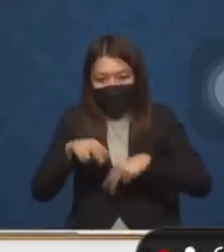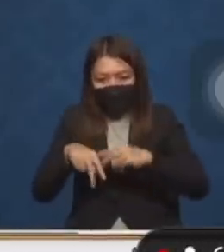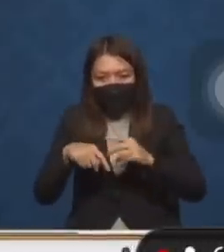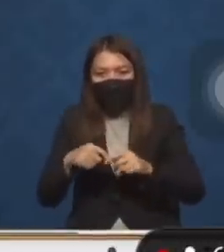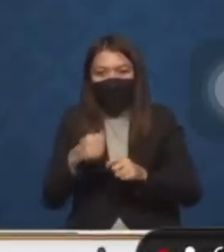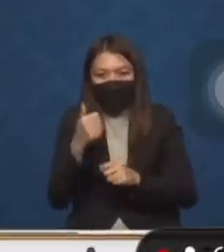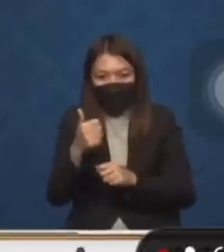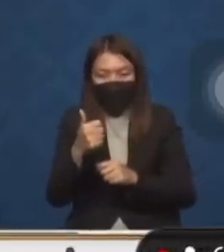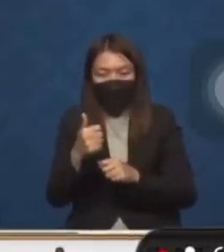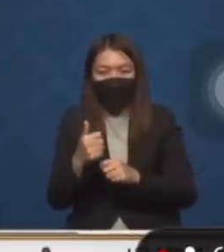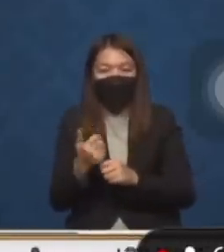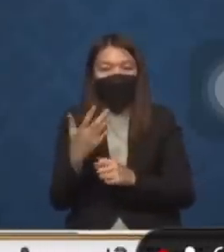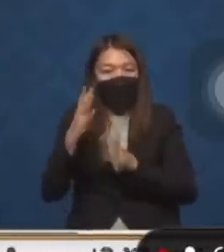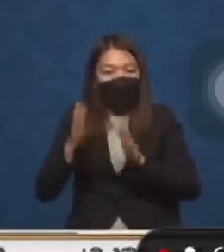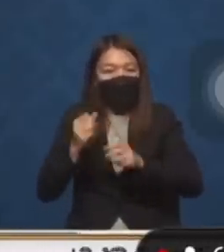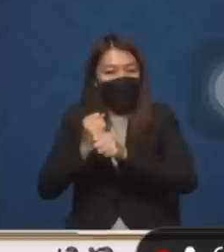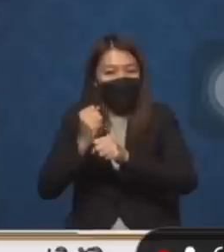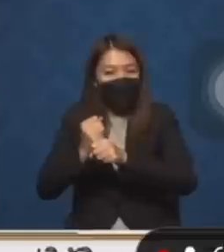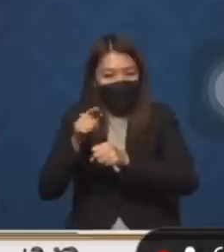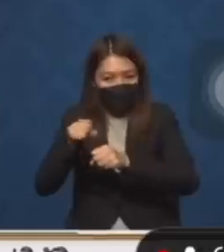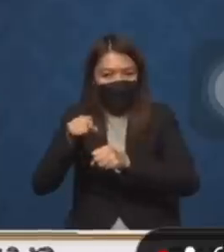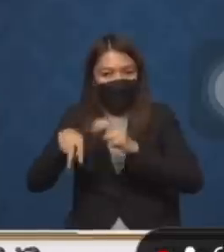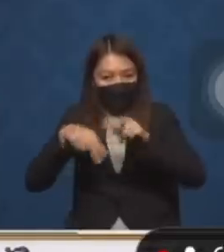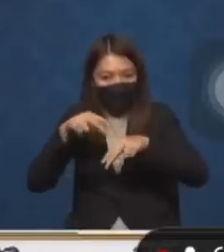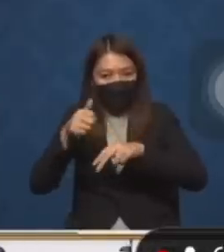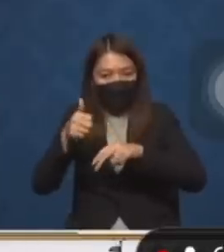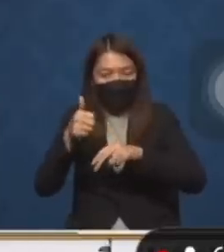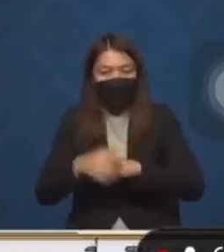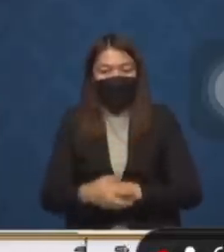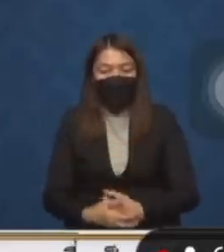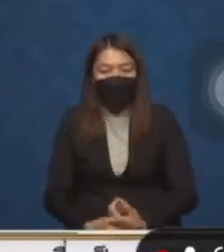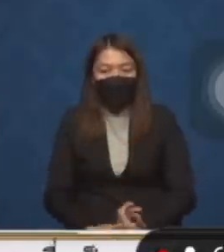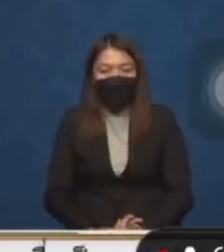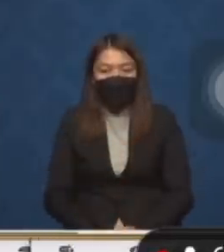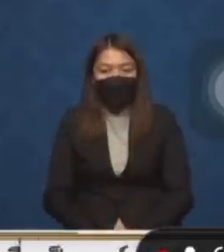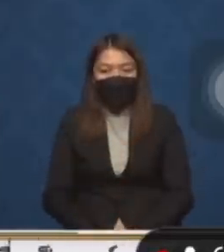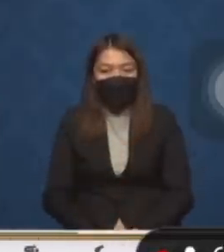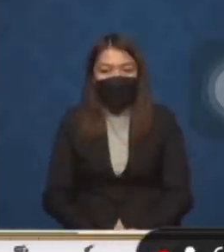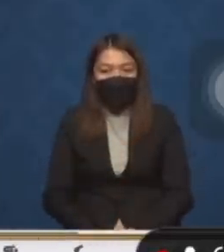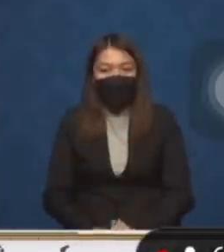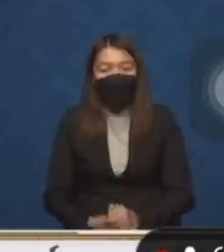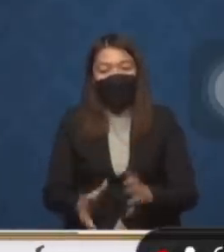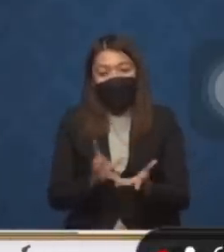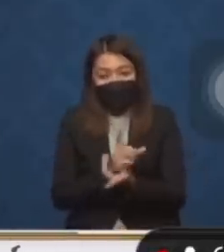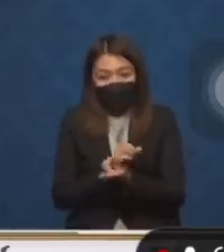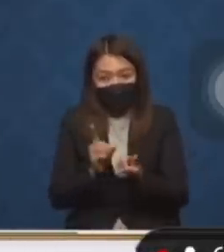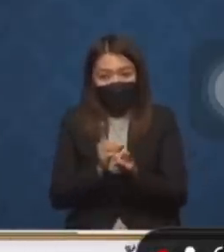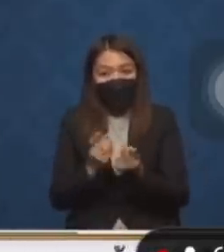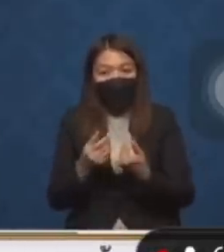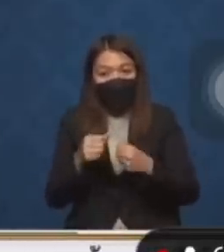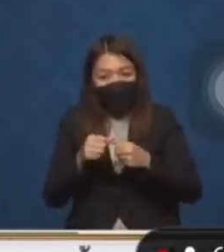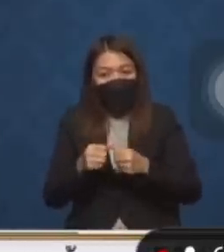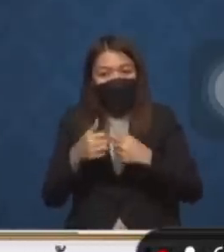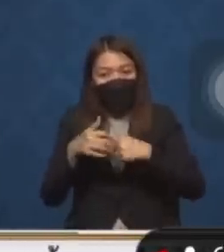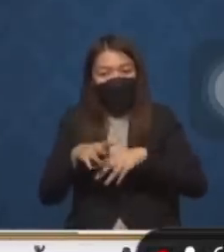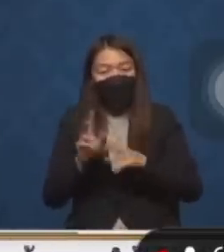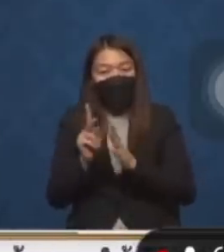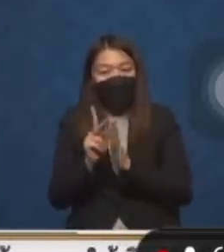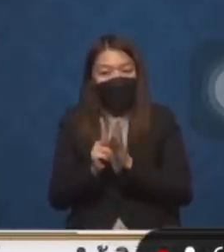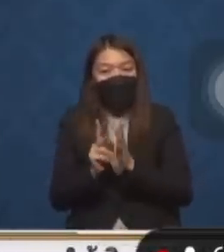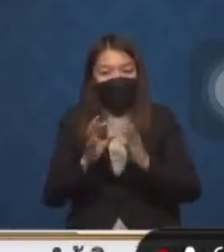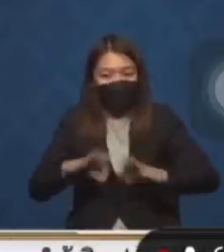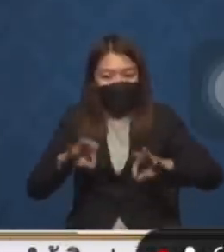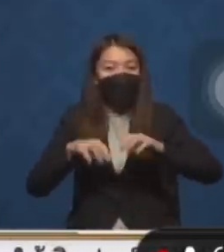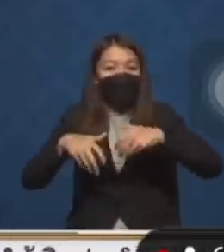ุลอำนาจของฝ่ายปริหารได้เพื่อให้เราอยในสัคมที่กฎหมายมควสมผกบปชาชน